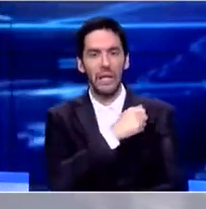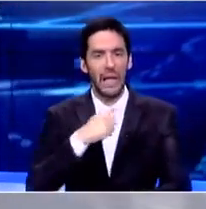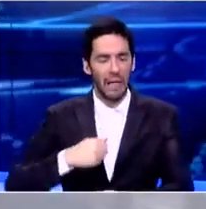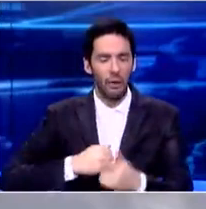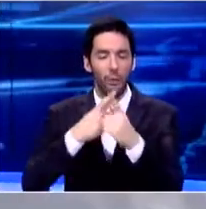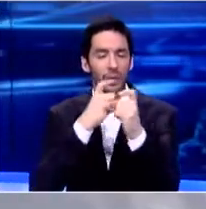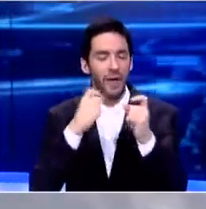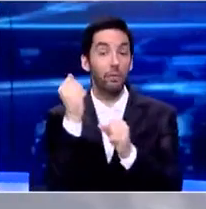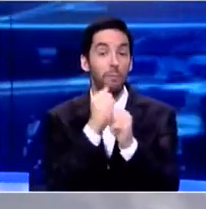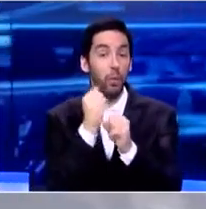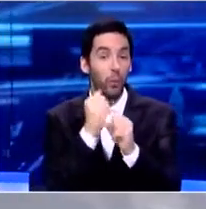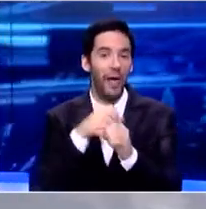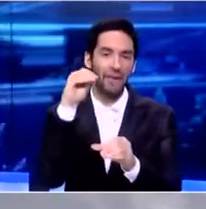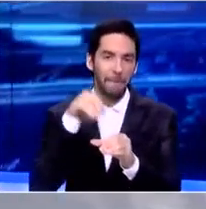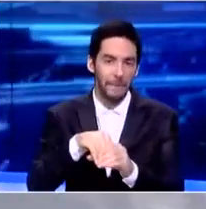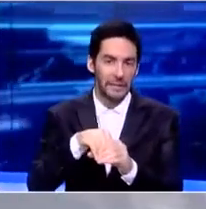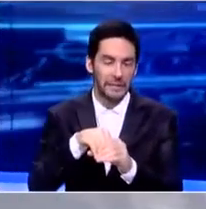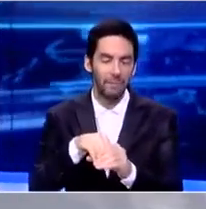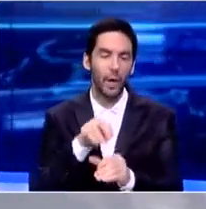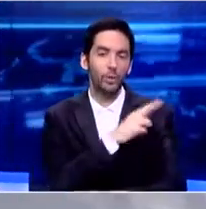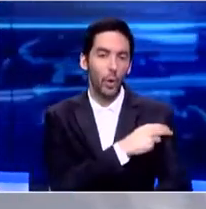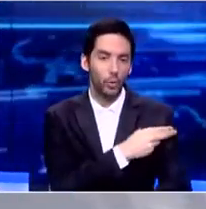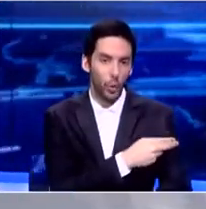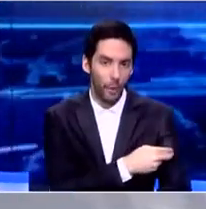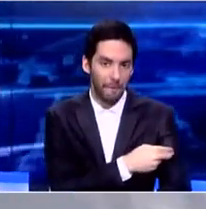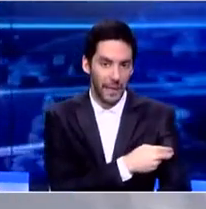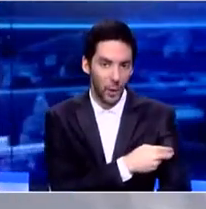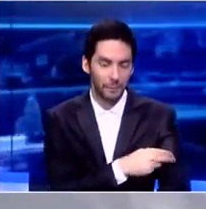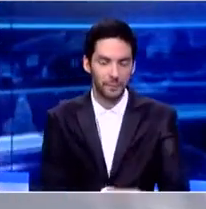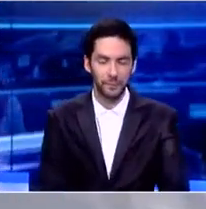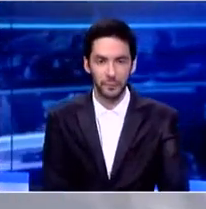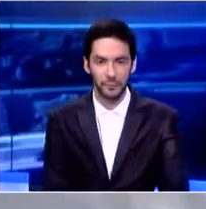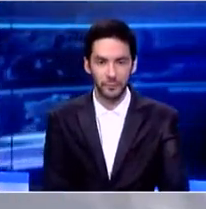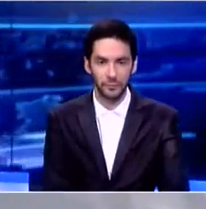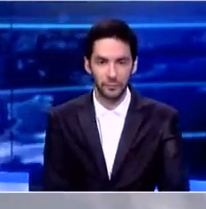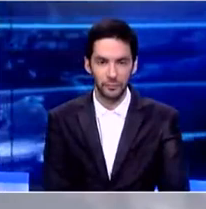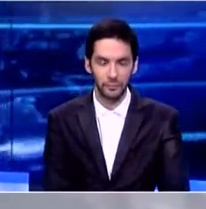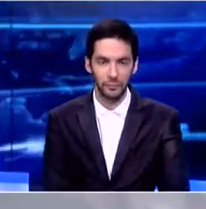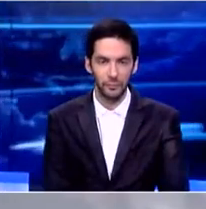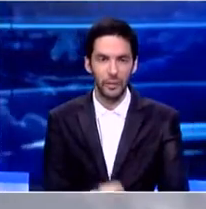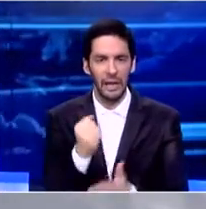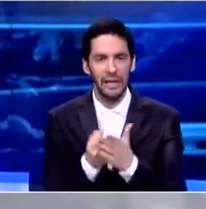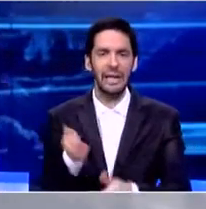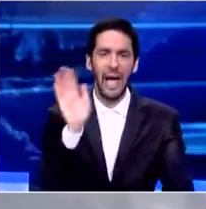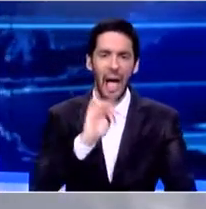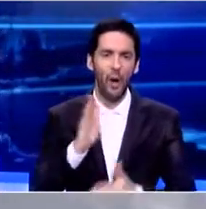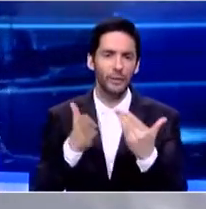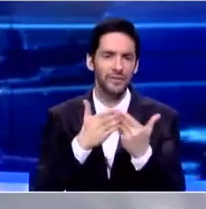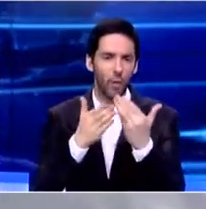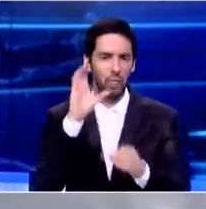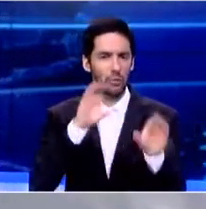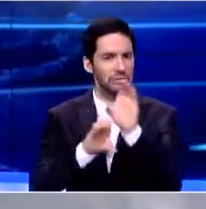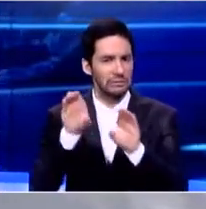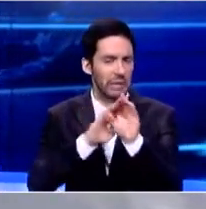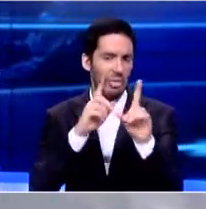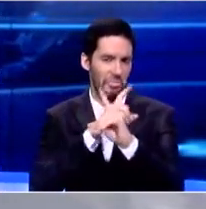ότι εργάζεται στην υγεία, συμπεριλαμβανομένου του ιατρονοσηλευτικού προσωπικού, αλλά και βοηθητικού και παραϊατρικού. Βλέπουμε